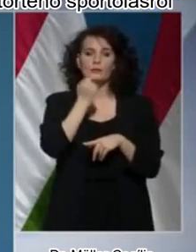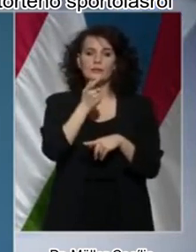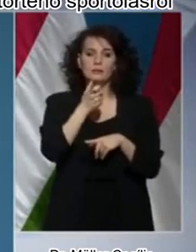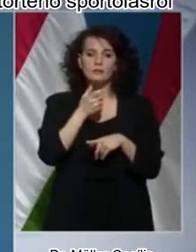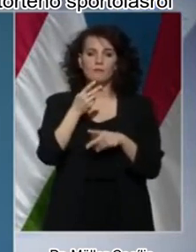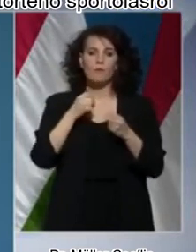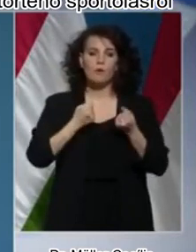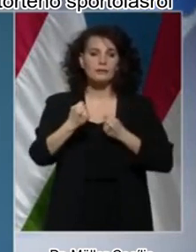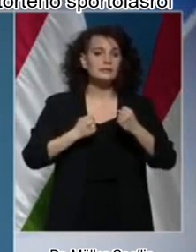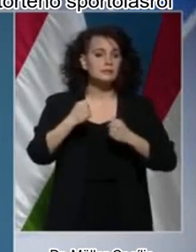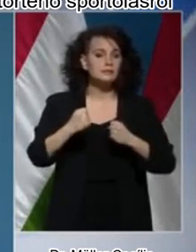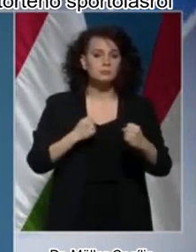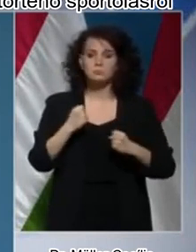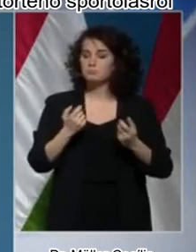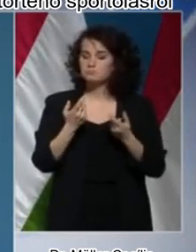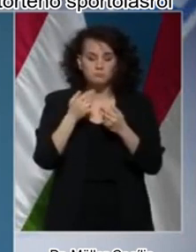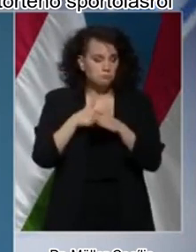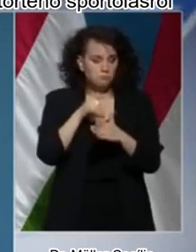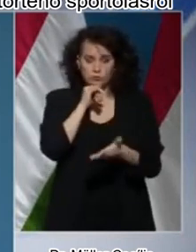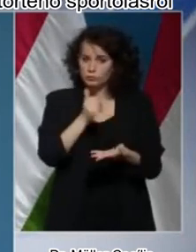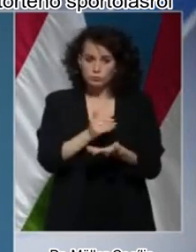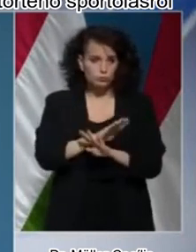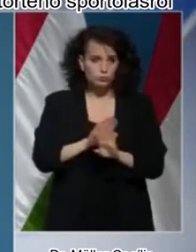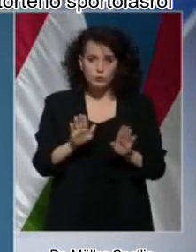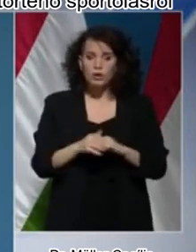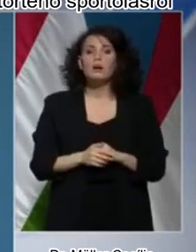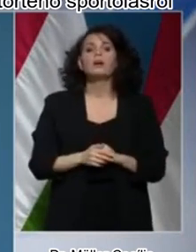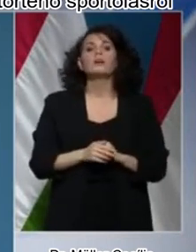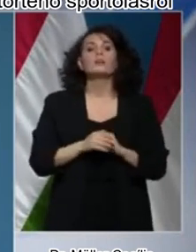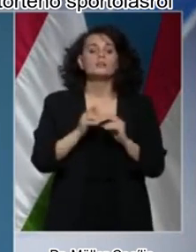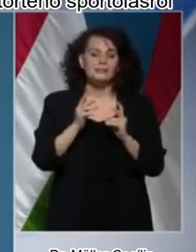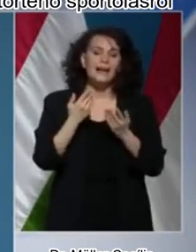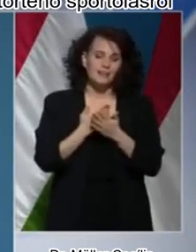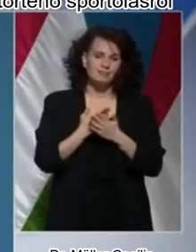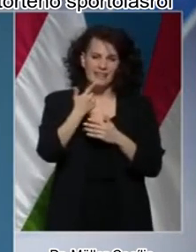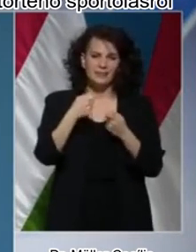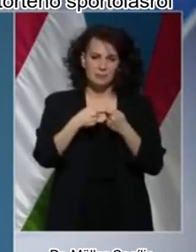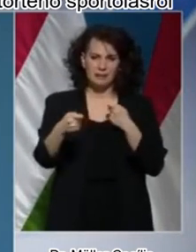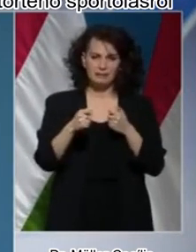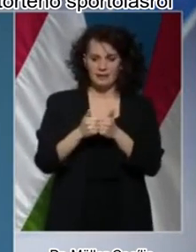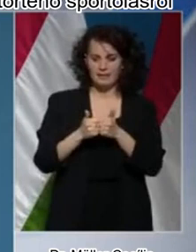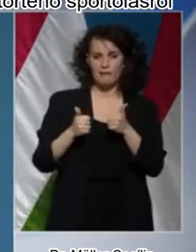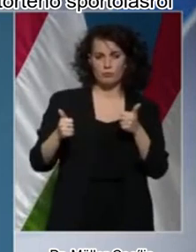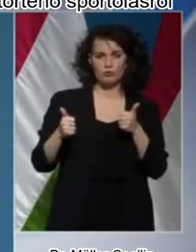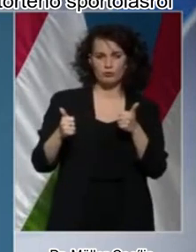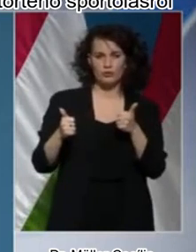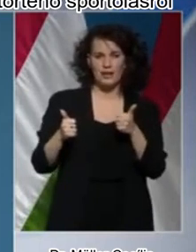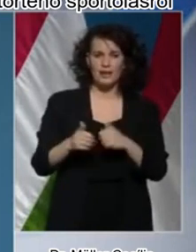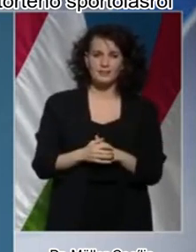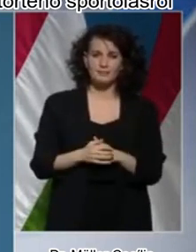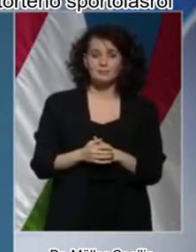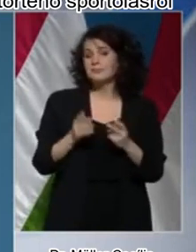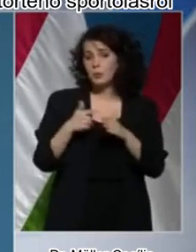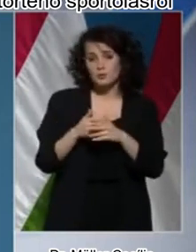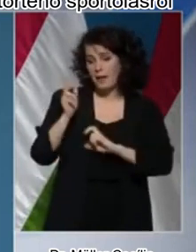ennek semmi akadálya nincsen. Nyilvánvalóan tartsuk meg azt a 2 méteres távolságot, ebben még akár